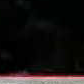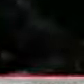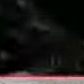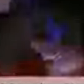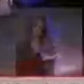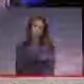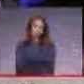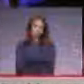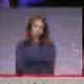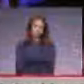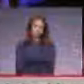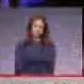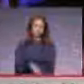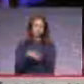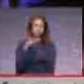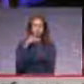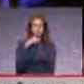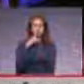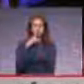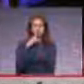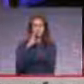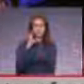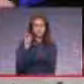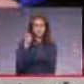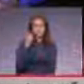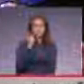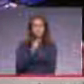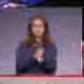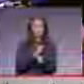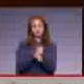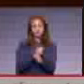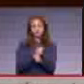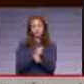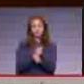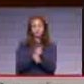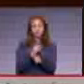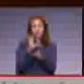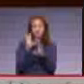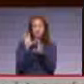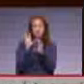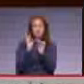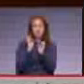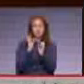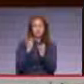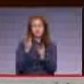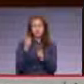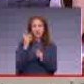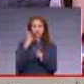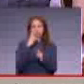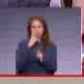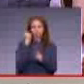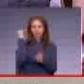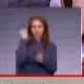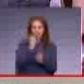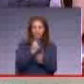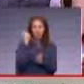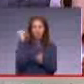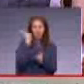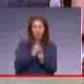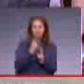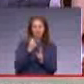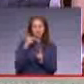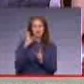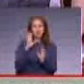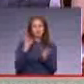العلامات. بتوصلي ازاي لهذه المرحله من التشخيص؟ يعني بتقدري ازاي؟ لا ده تعب يا عمرو. يعني انا عايز اعرف بتتعاملي ازاي مع الدور. انا على